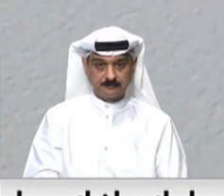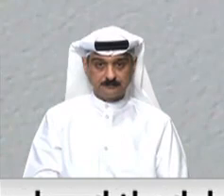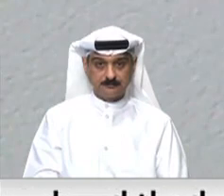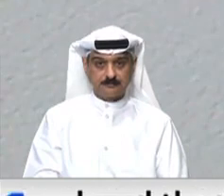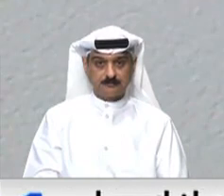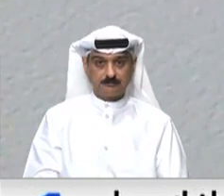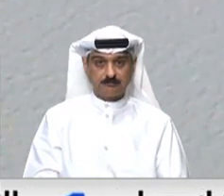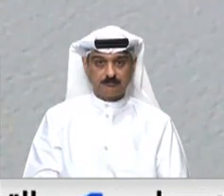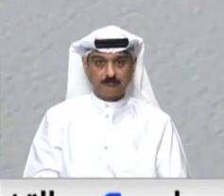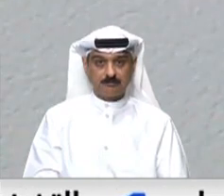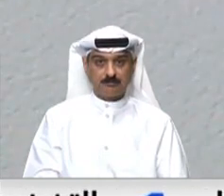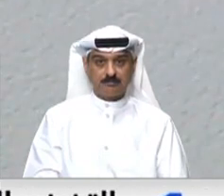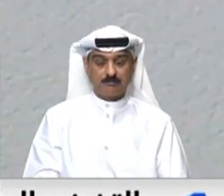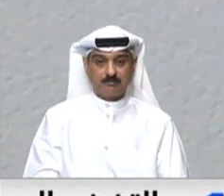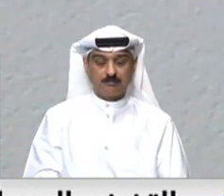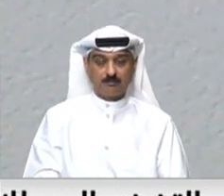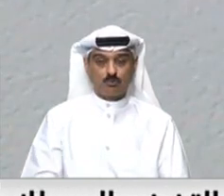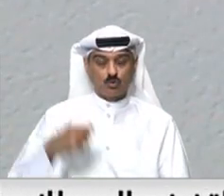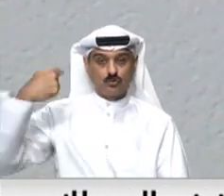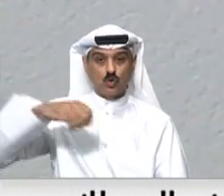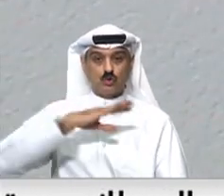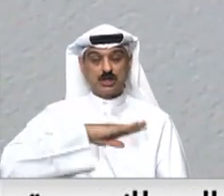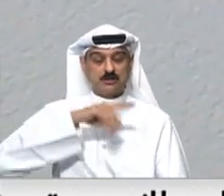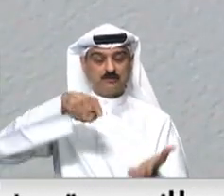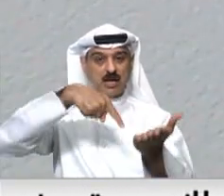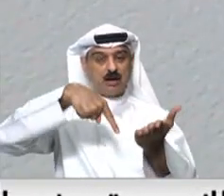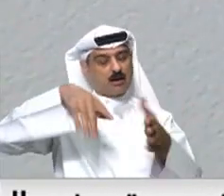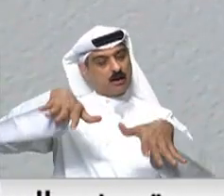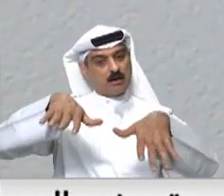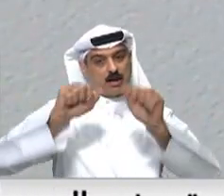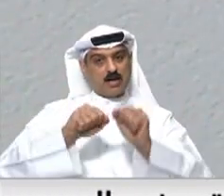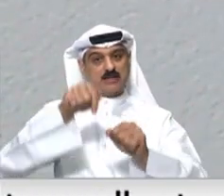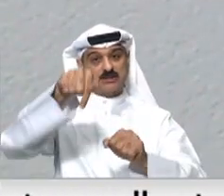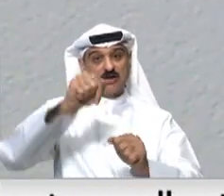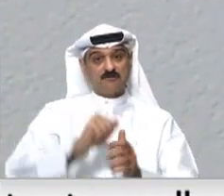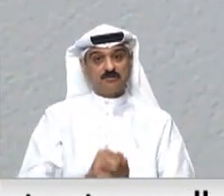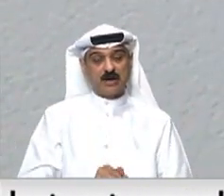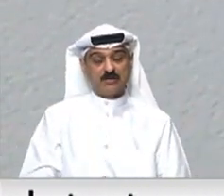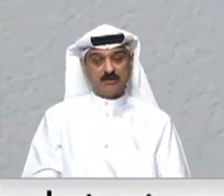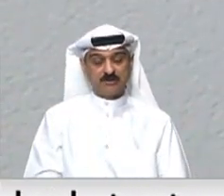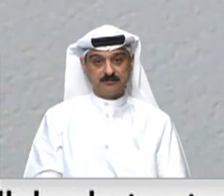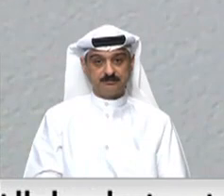وقعت عقود مع وزارة الدفاع الروسية، وهي الآن تعتبر داخل الهيكل.